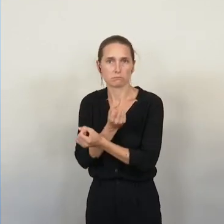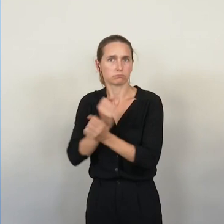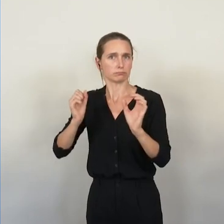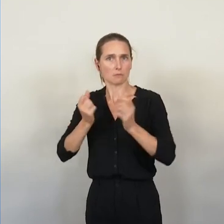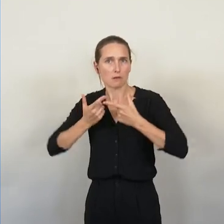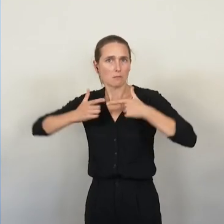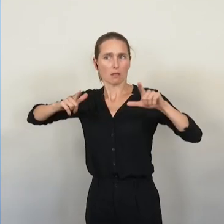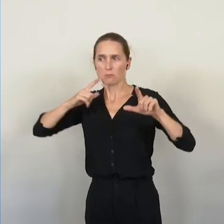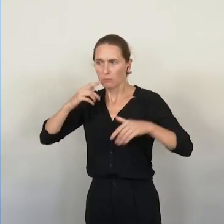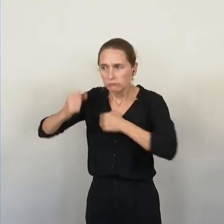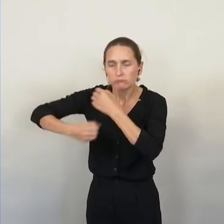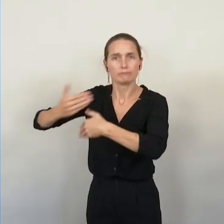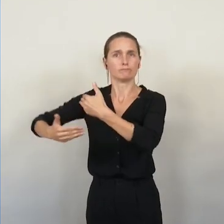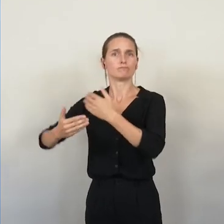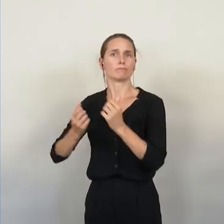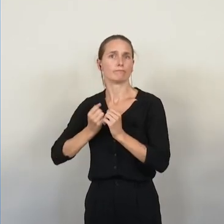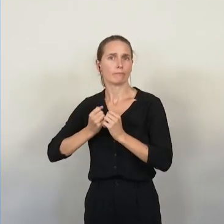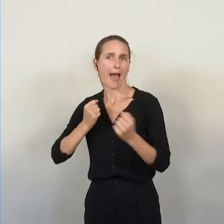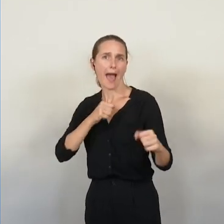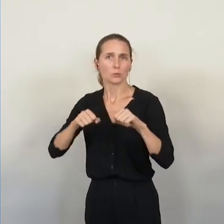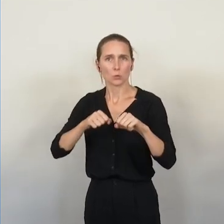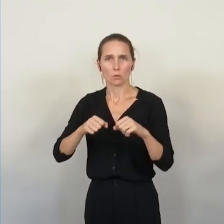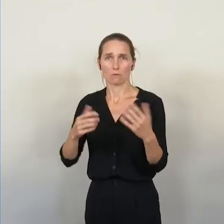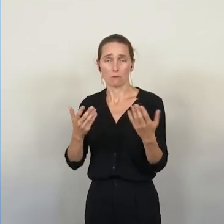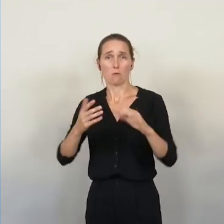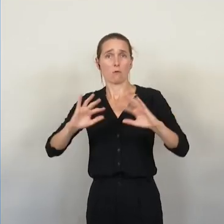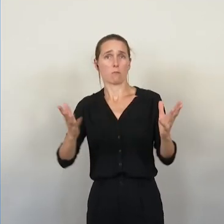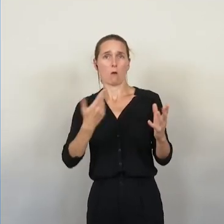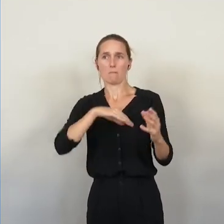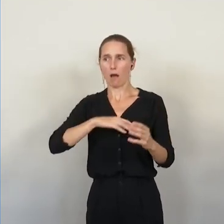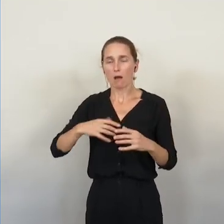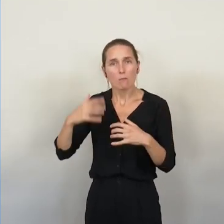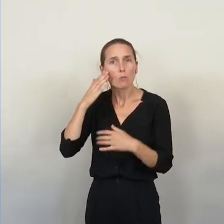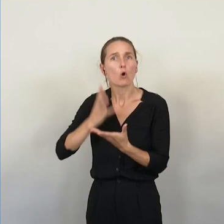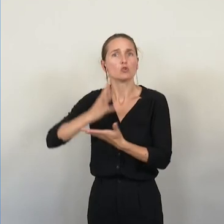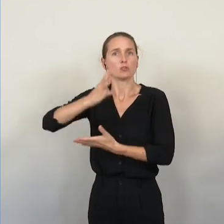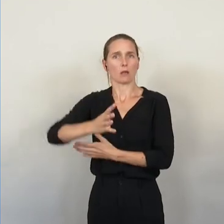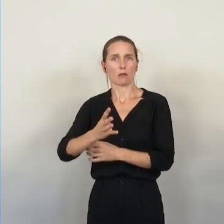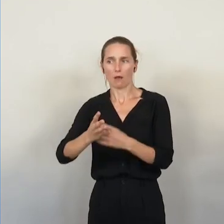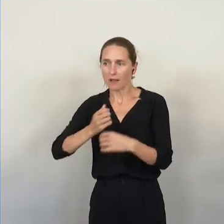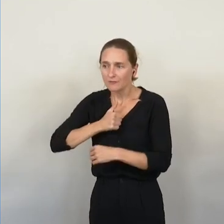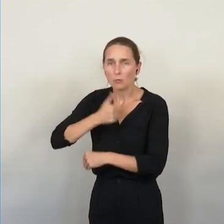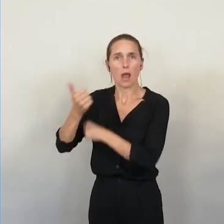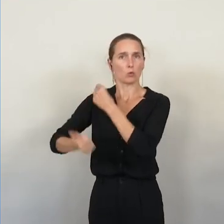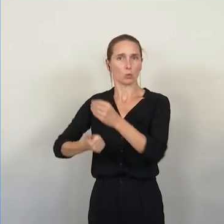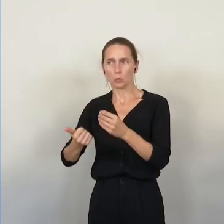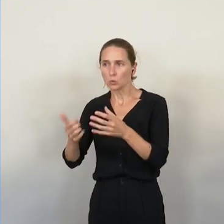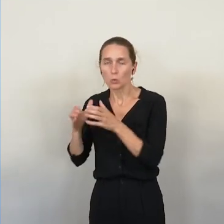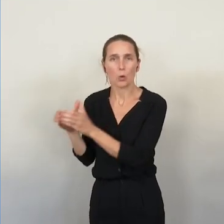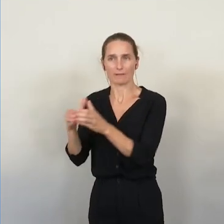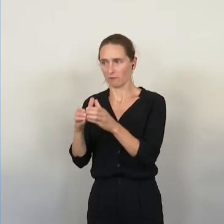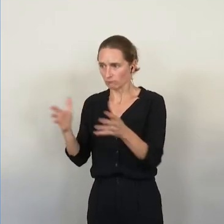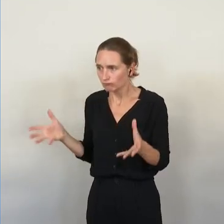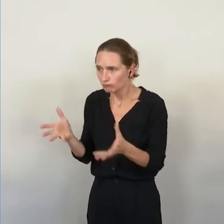programme politique pouvoir d'agir à travers le soutien aux initiatives collective et individuelle les MDH accompagnent les personnes vers